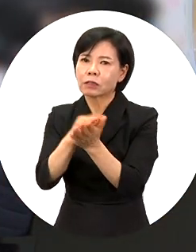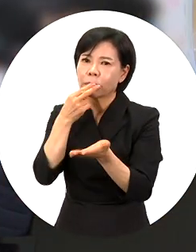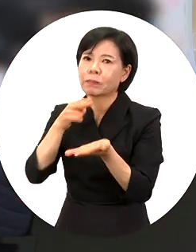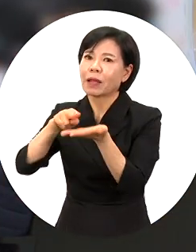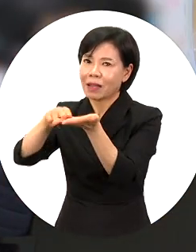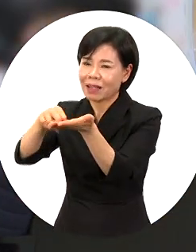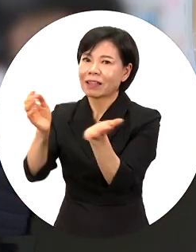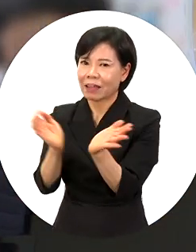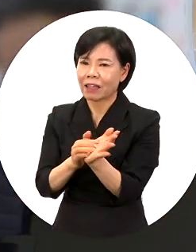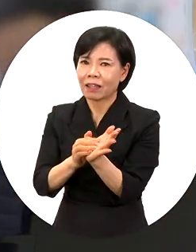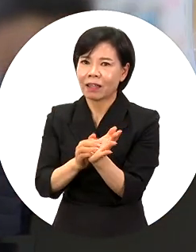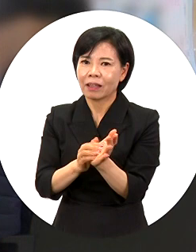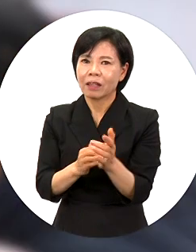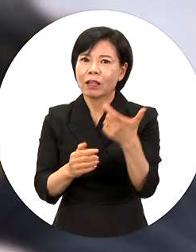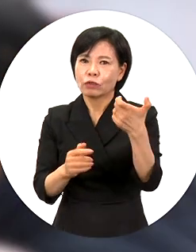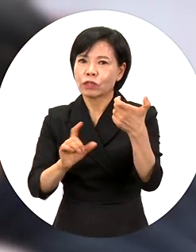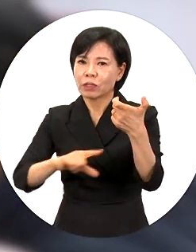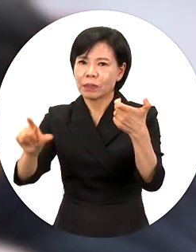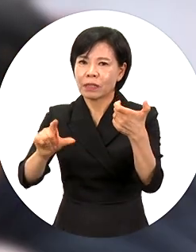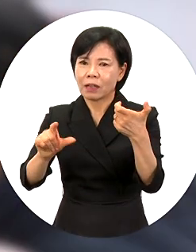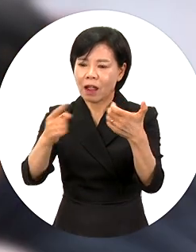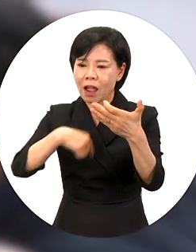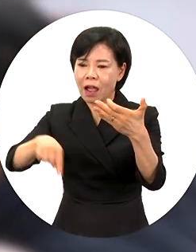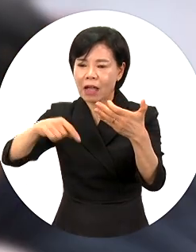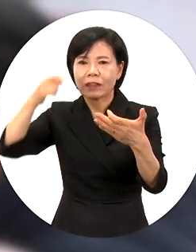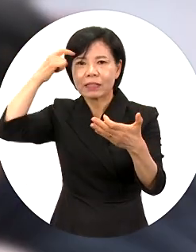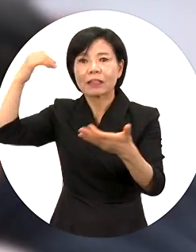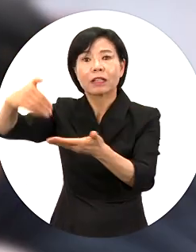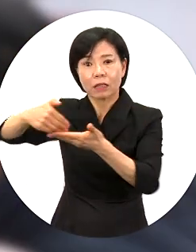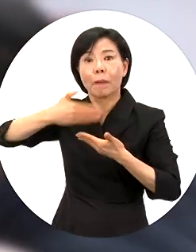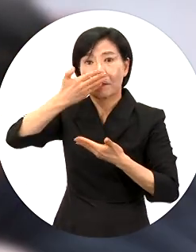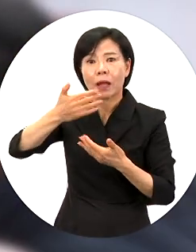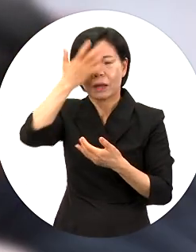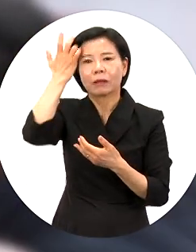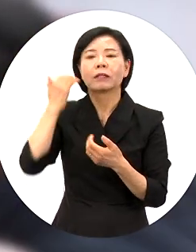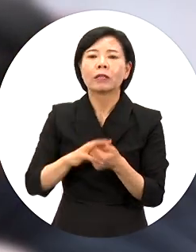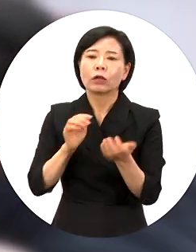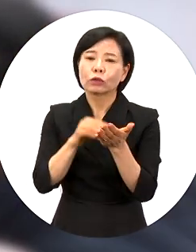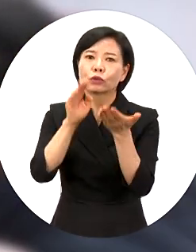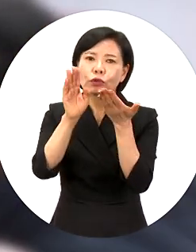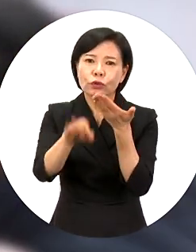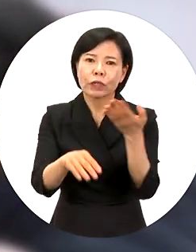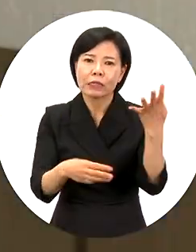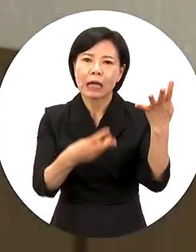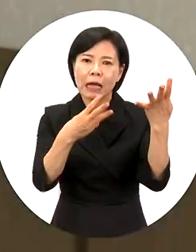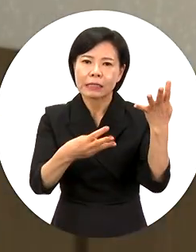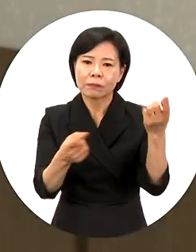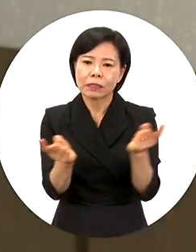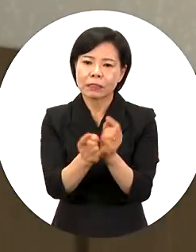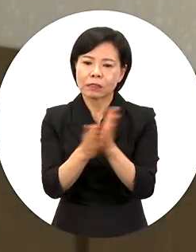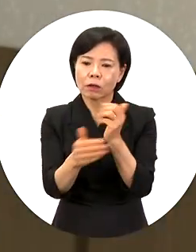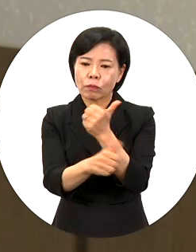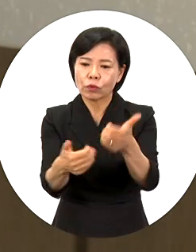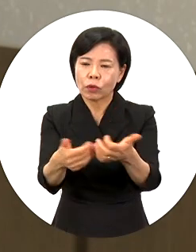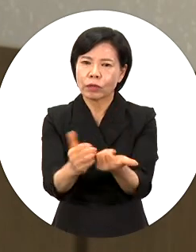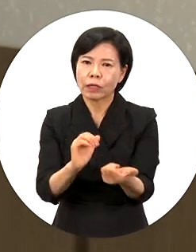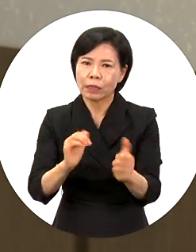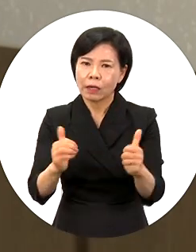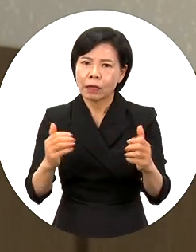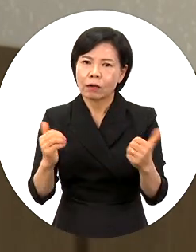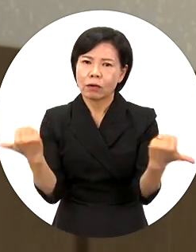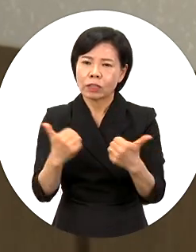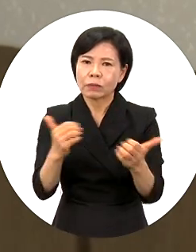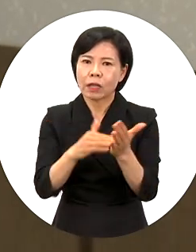사실을 통지하는데요. 60일 내에 의견을 제출할 수 있습니다. 이후 4.3 실무위원회의